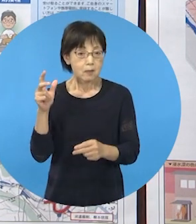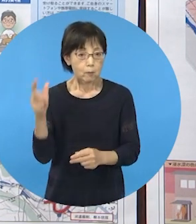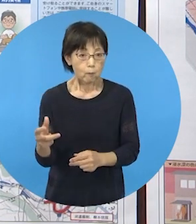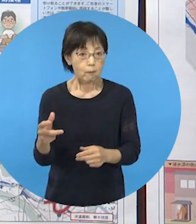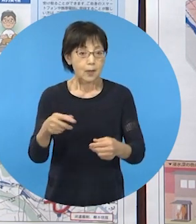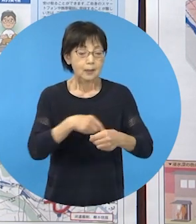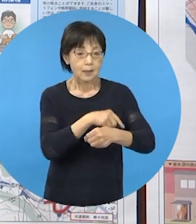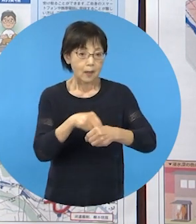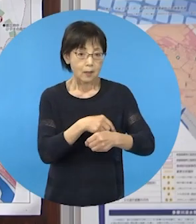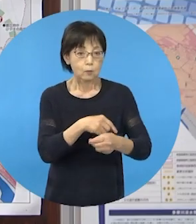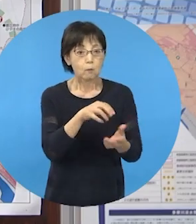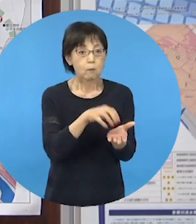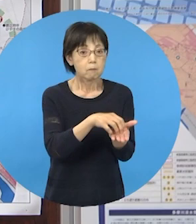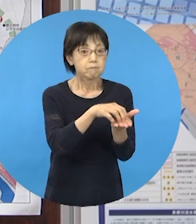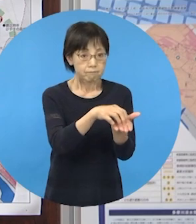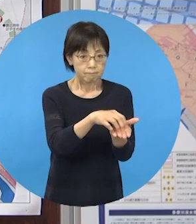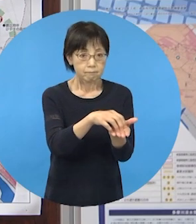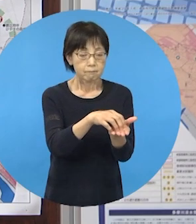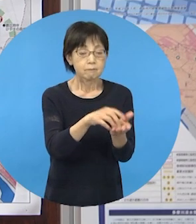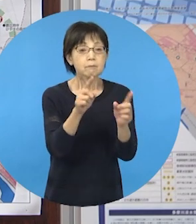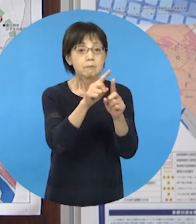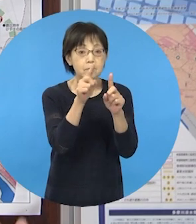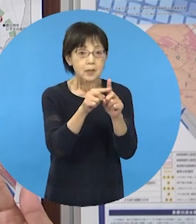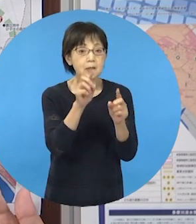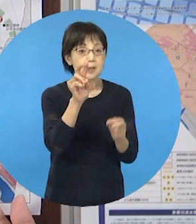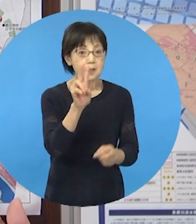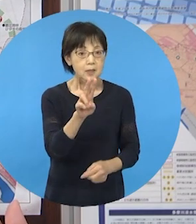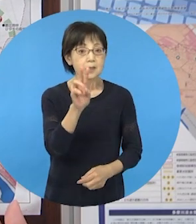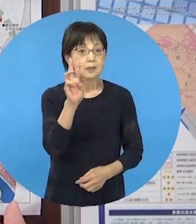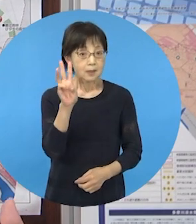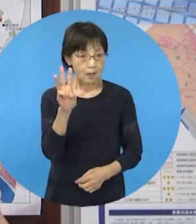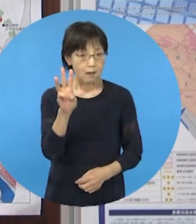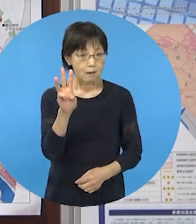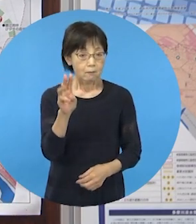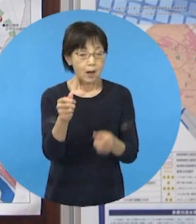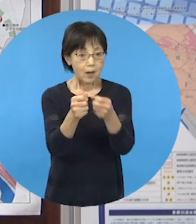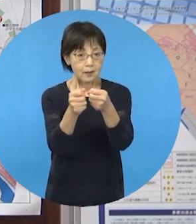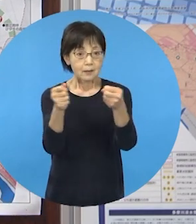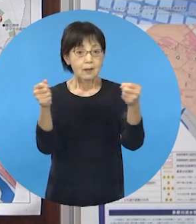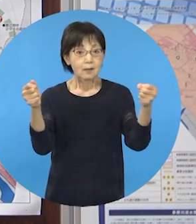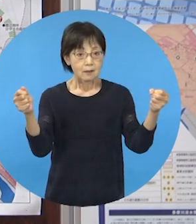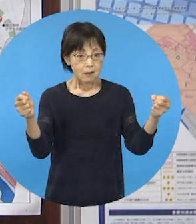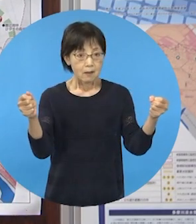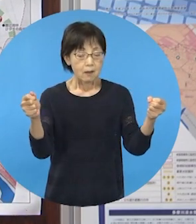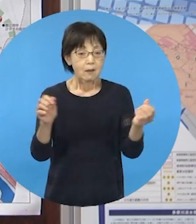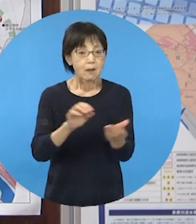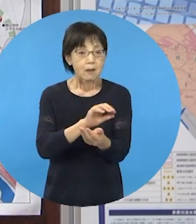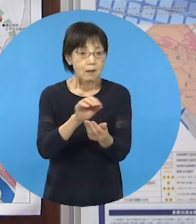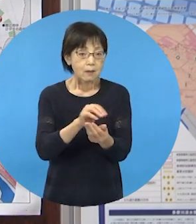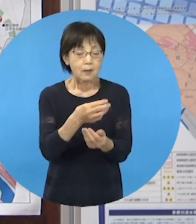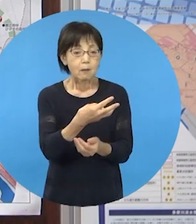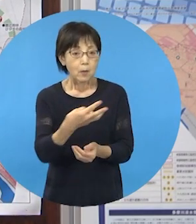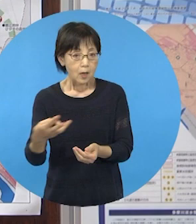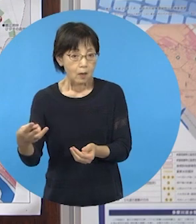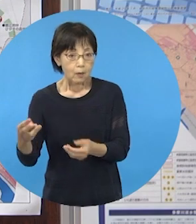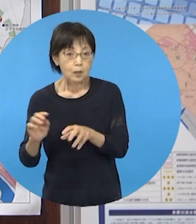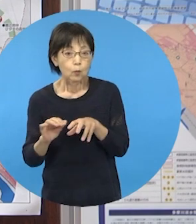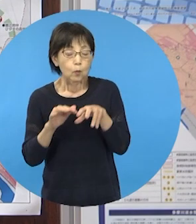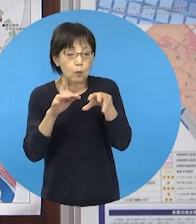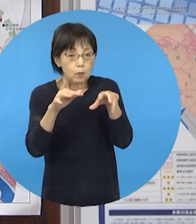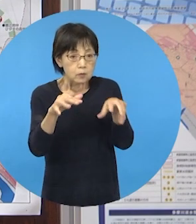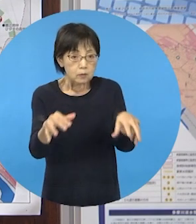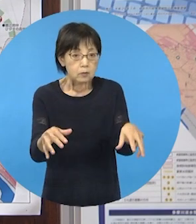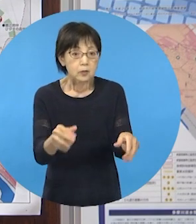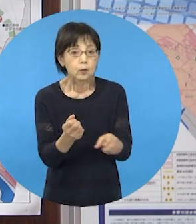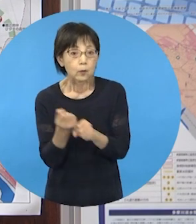知らせしています。2面、3面は大きく見開きで多摩川の洪水避難マップ